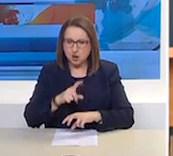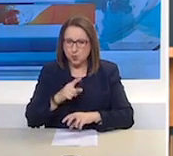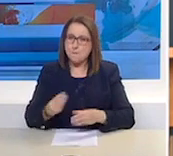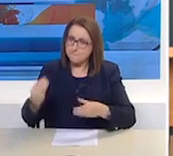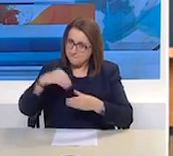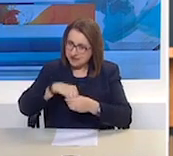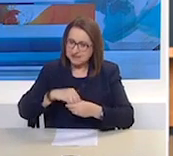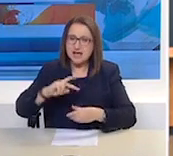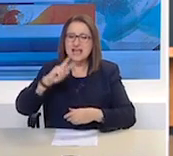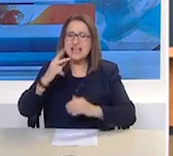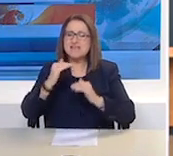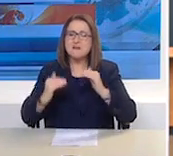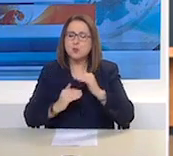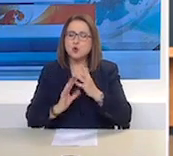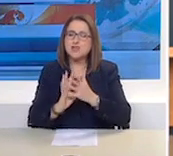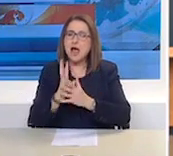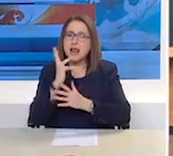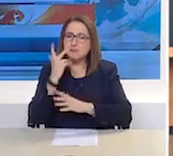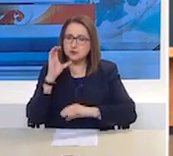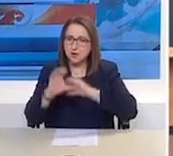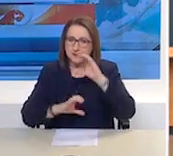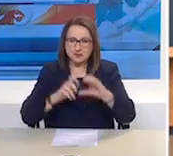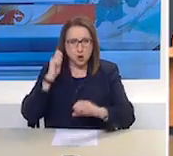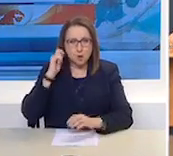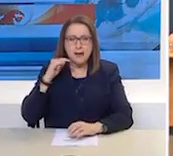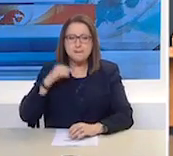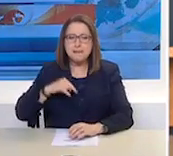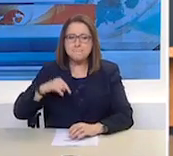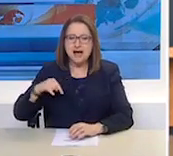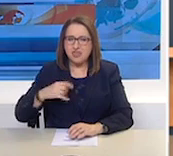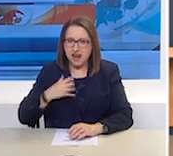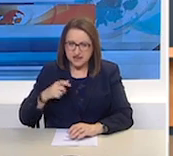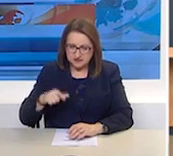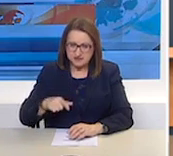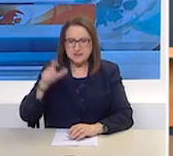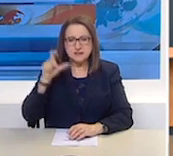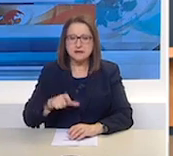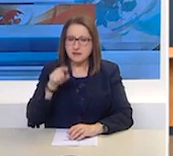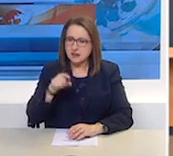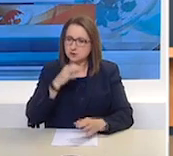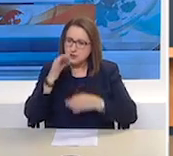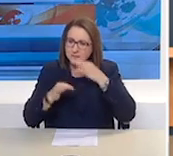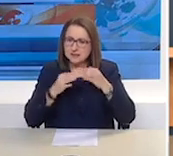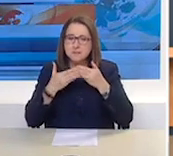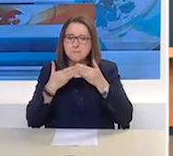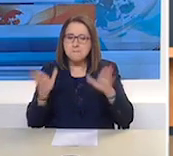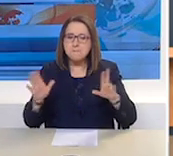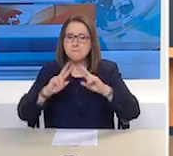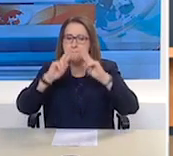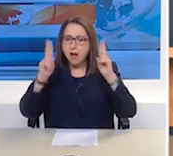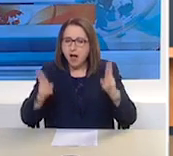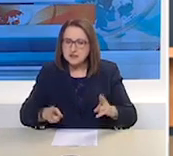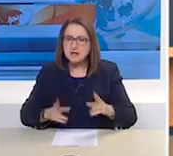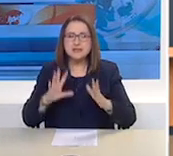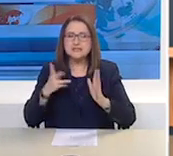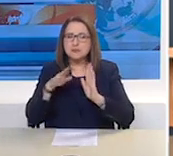ενημέρωση βρίσκεται και ο Υφυπουργός Ανάπτυξης και Επενδύσεων Νίκος Παπαθανάσης, ο οποίος θα μας μιλήσει για το άνοιγμα των εμπορικών επιχειρήσεων και των επιχειρήσεων